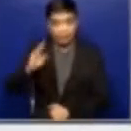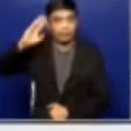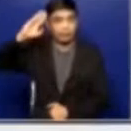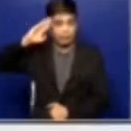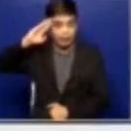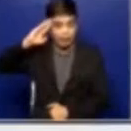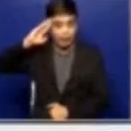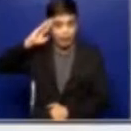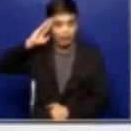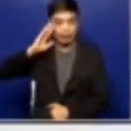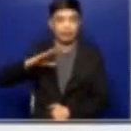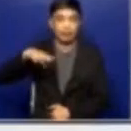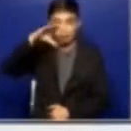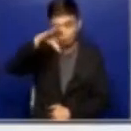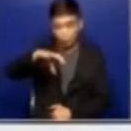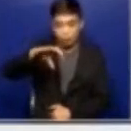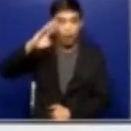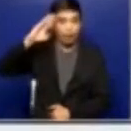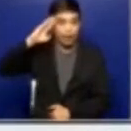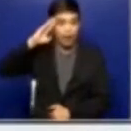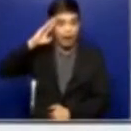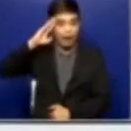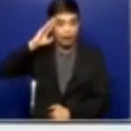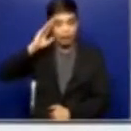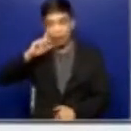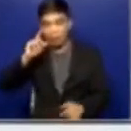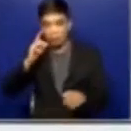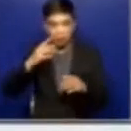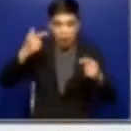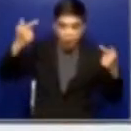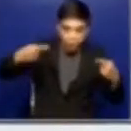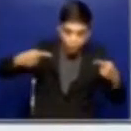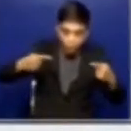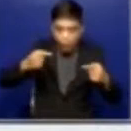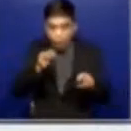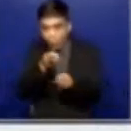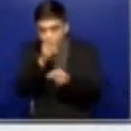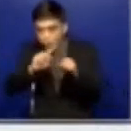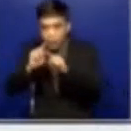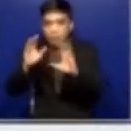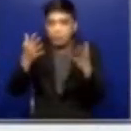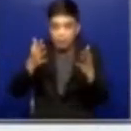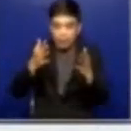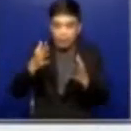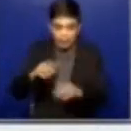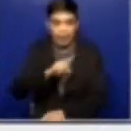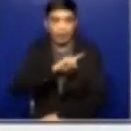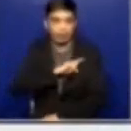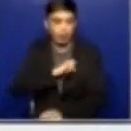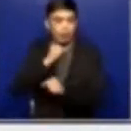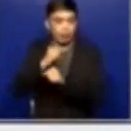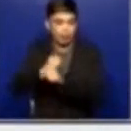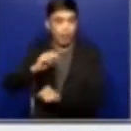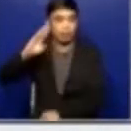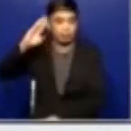ยงานของกระทรวงกลาโหมก็ยังไม่ได้ลบราค่าฟันอะไรกันต่างๆนะครับน่าจะเอาเรื่องลักษณะนี้นะครับเอาเม็ด